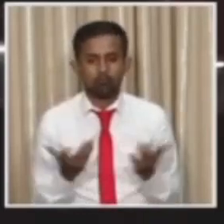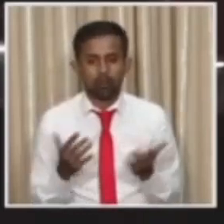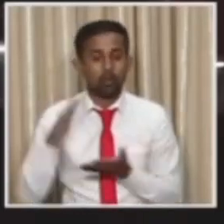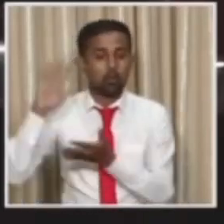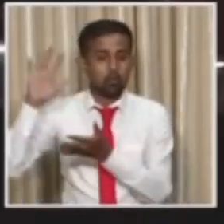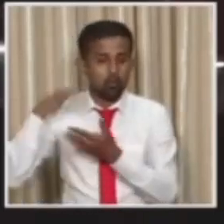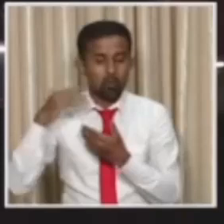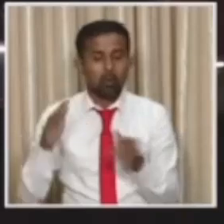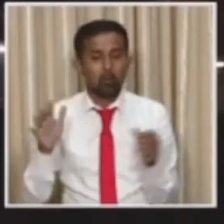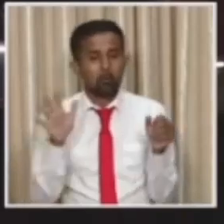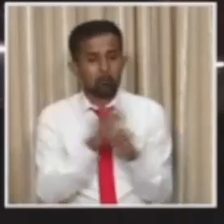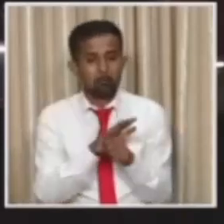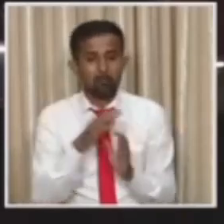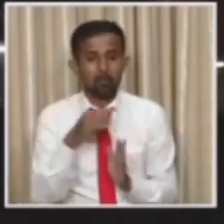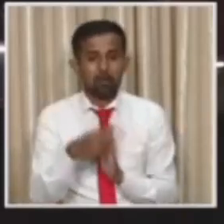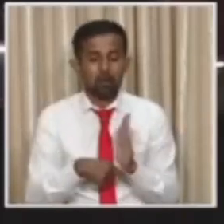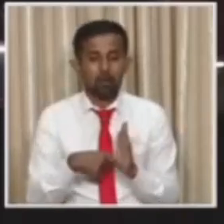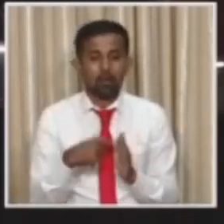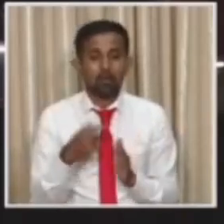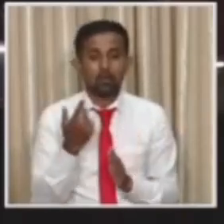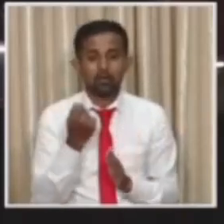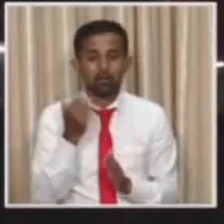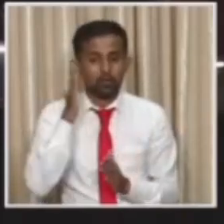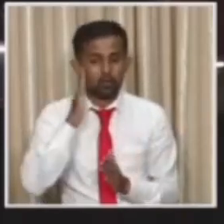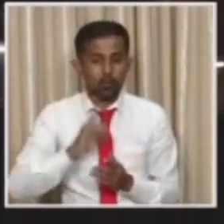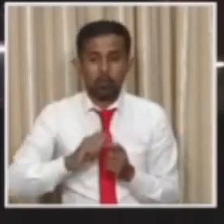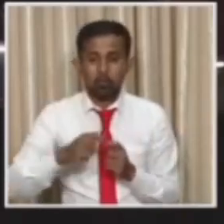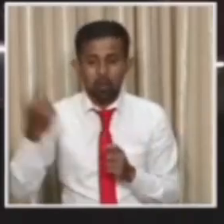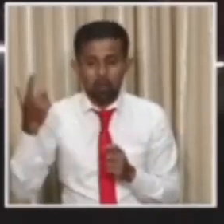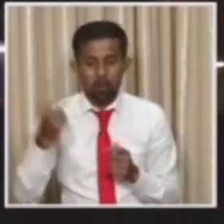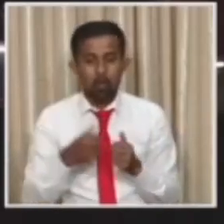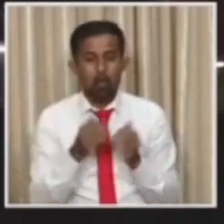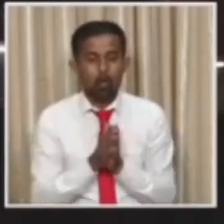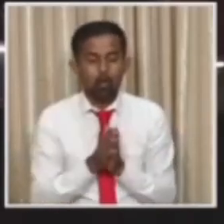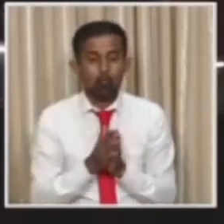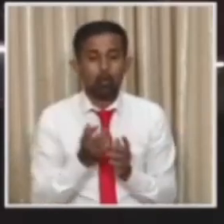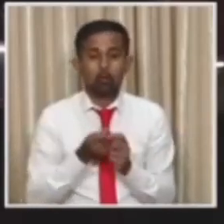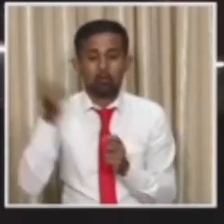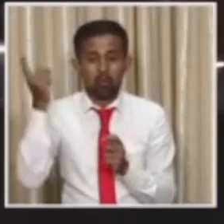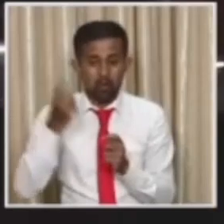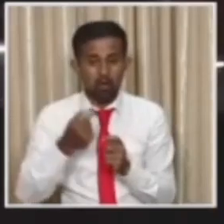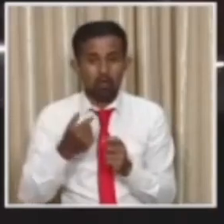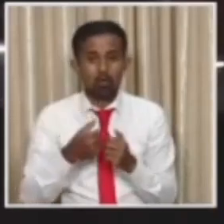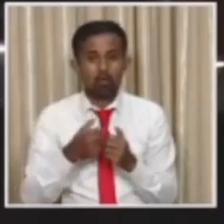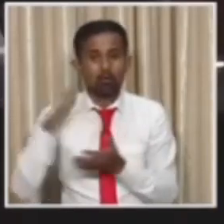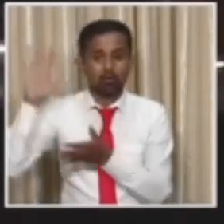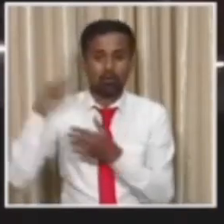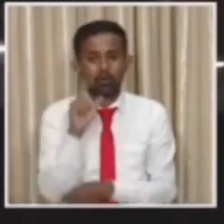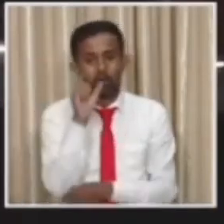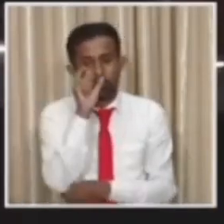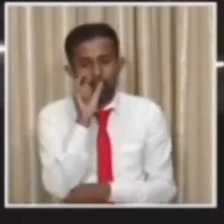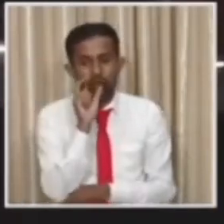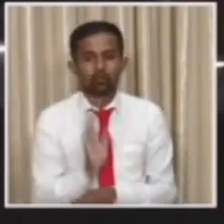ගෙනල්ලා පිරුණා. අපේ රටේ මුදල් පිටරටවල් වලට ගියා. හැම දෙයක්ම පිටරටවල් වලට ගියා. පිටරටෙන් හැම දෙයක්ම එනකම් බලන් ඉඳ සිදු